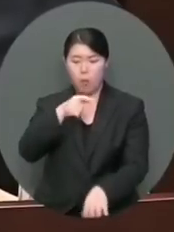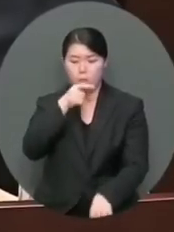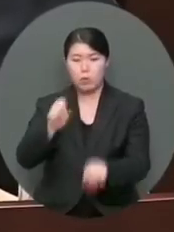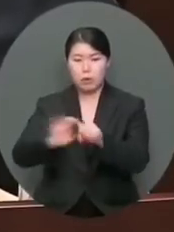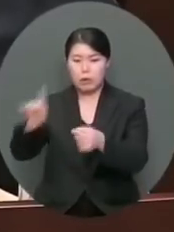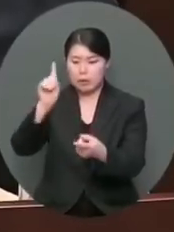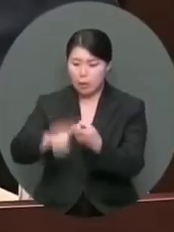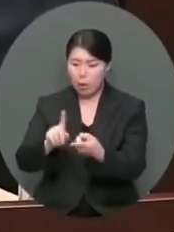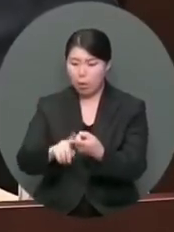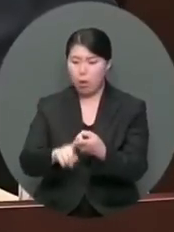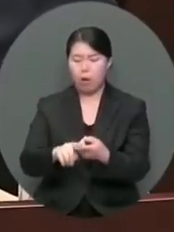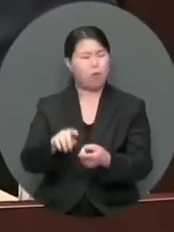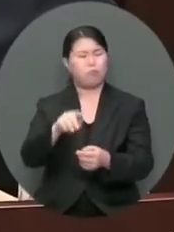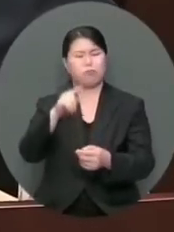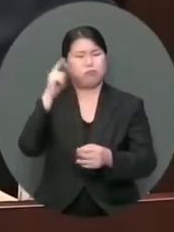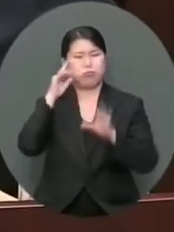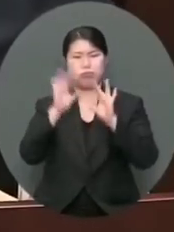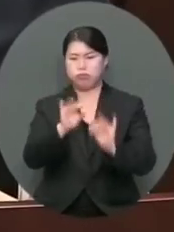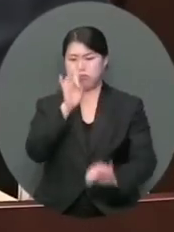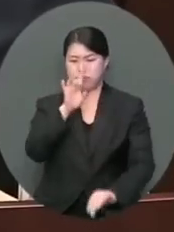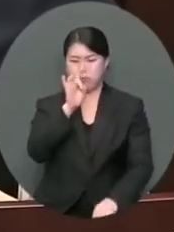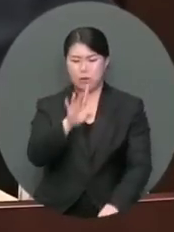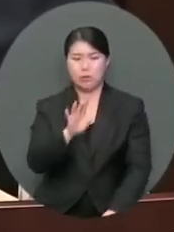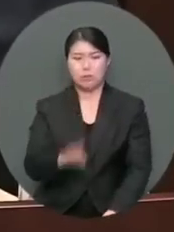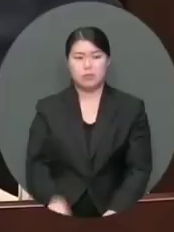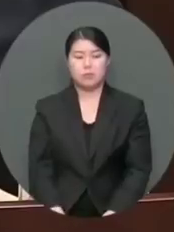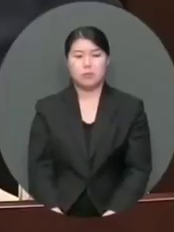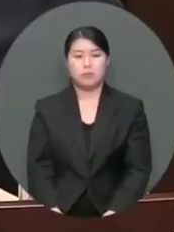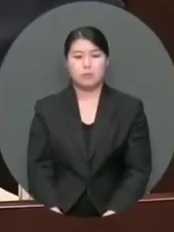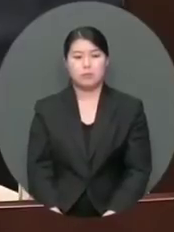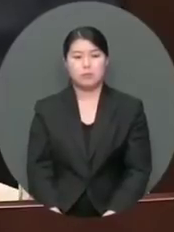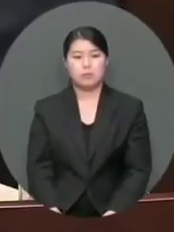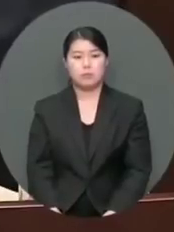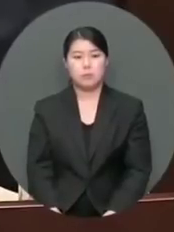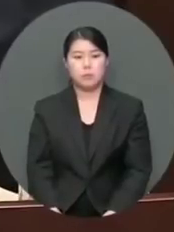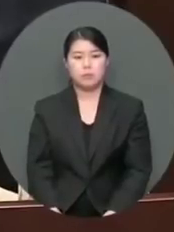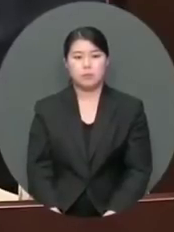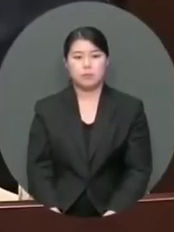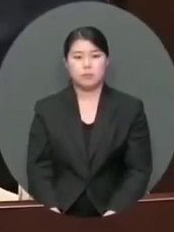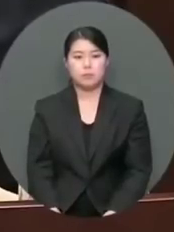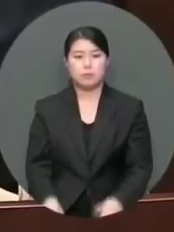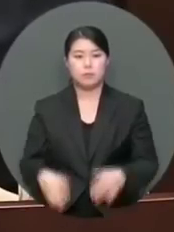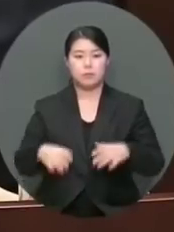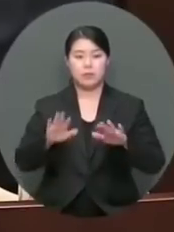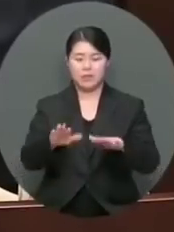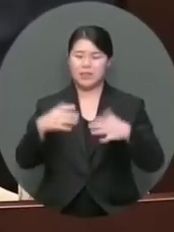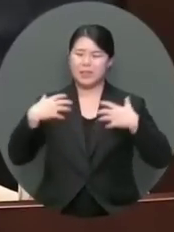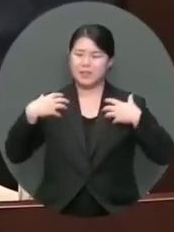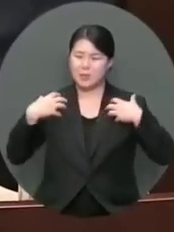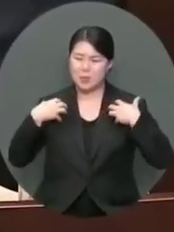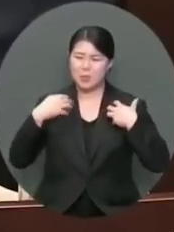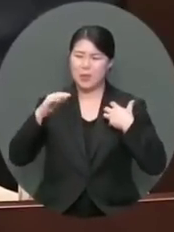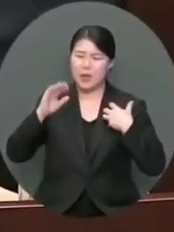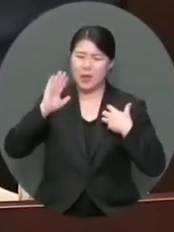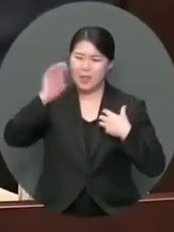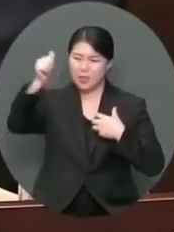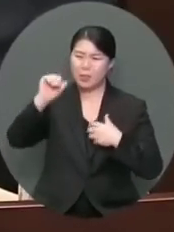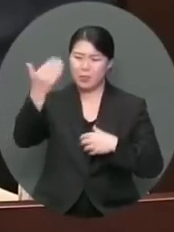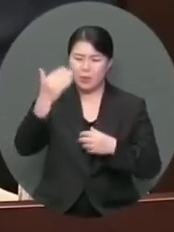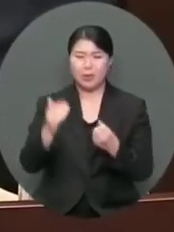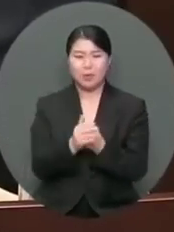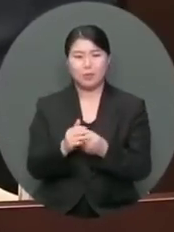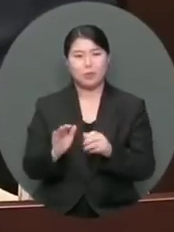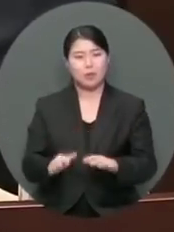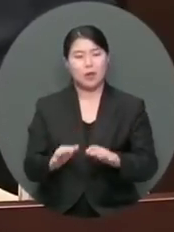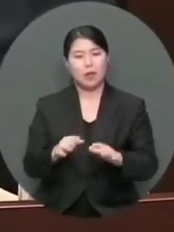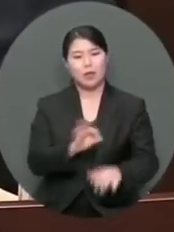있습니까? 그거는 너무나 과학을 무시하시는 것이죠. 네. 정권을 잡았다고 이제 와서 야당과 시민과